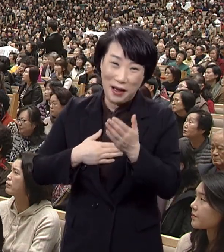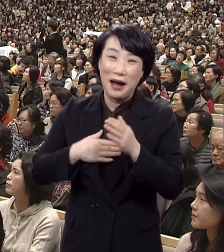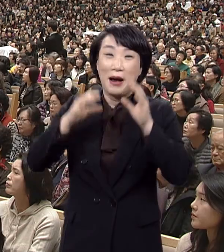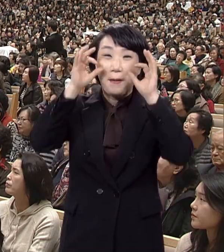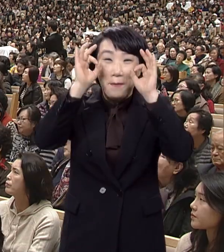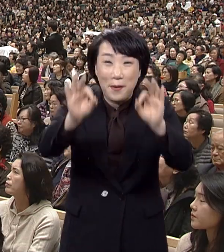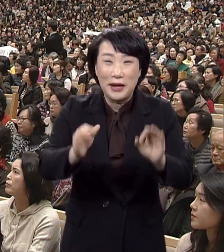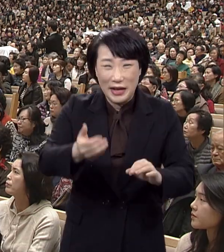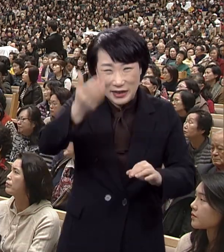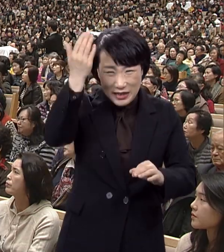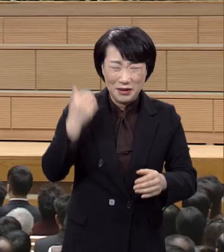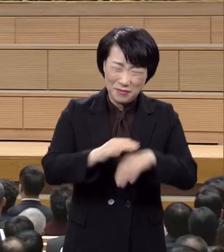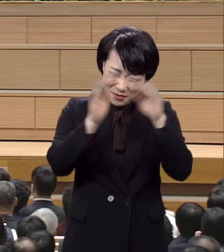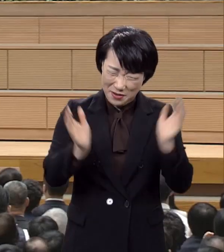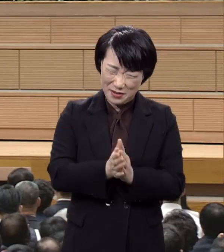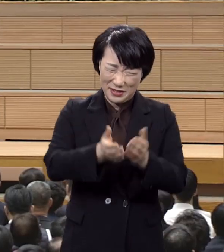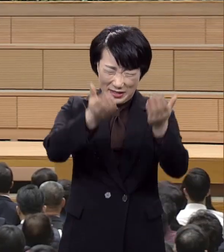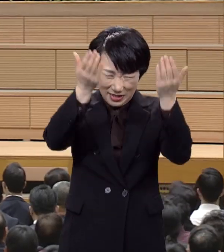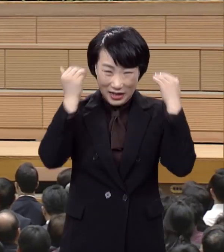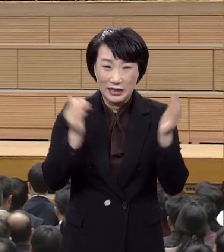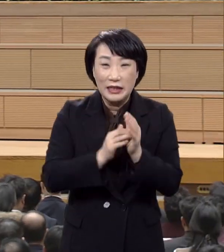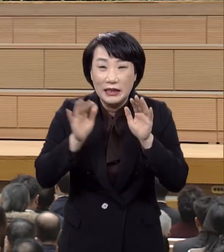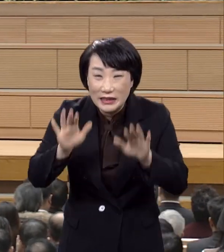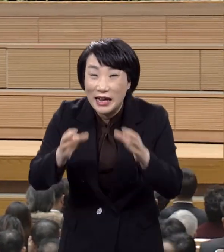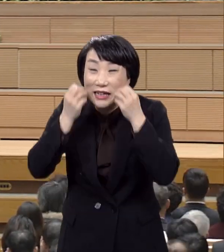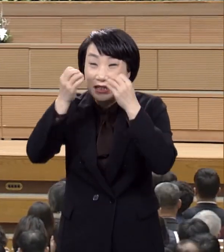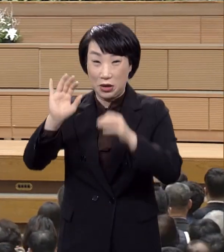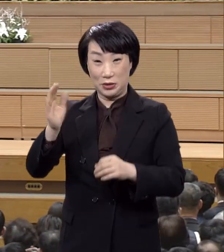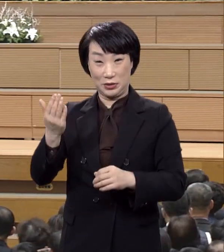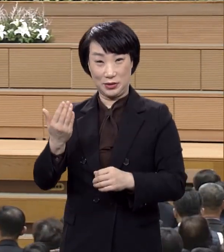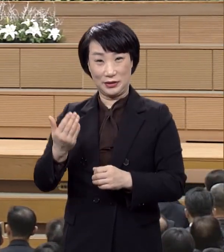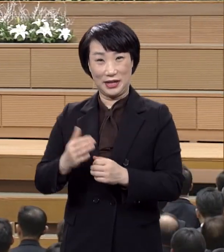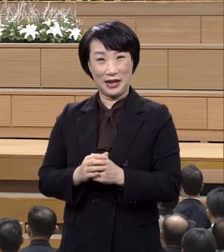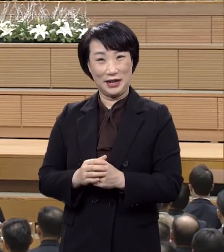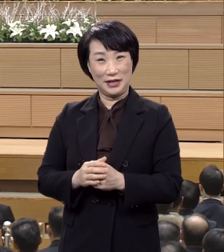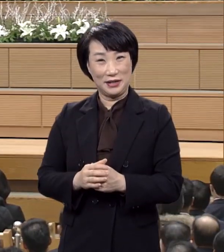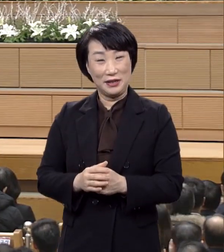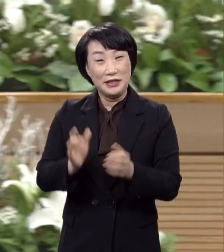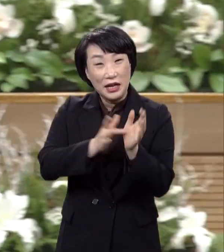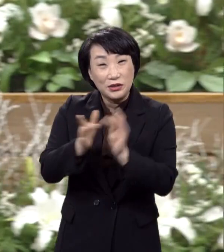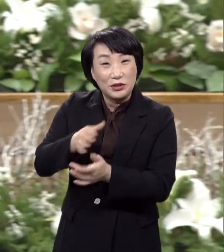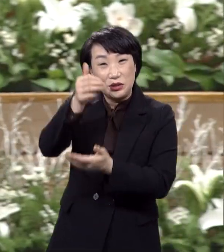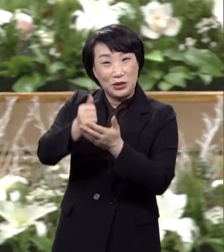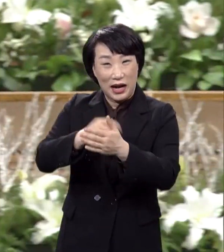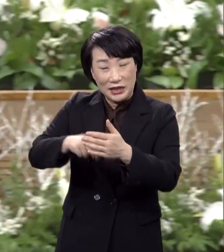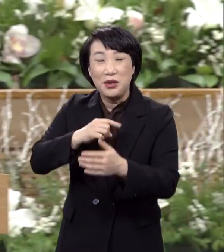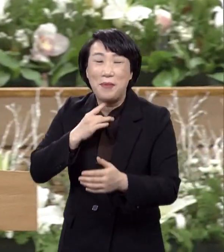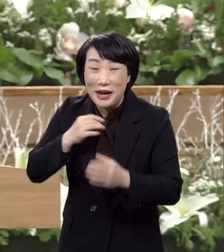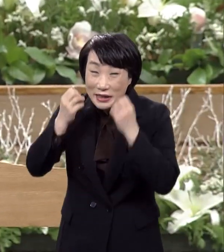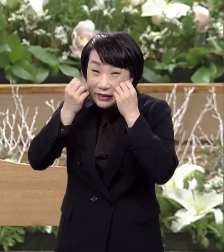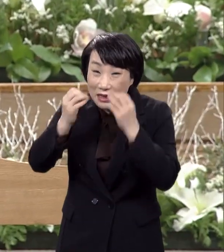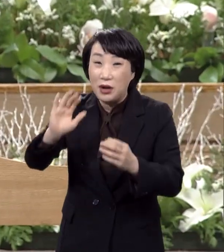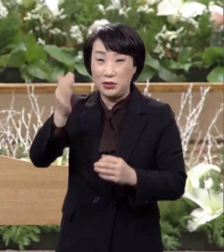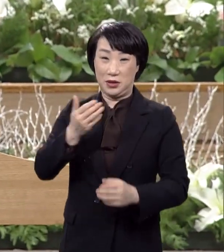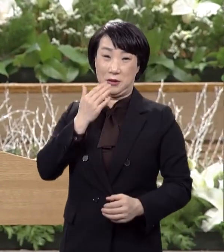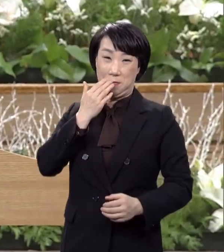보라, 이전 것은 지나갔으니 새 것이 되었도다. 그리스도 안에서만 새 것이 되나니.